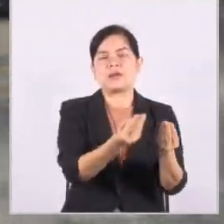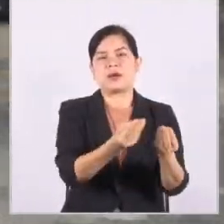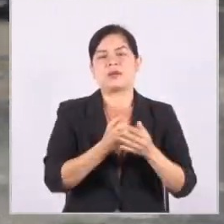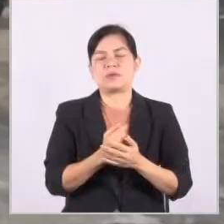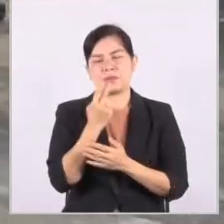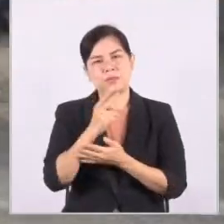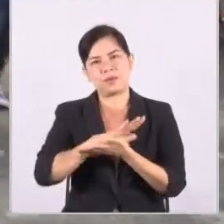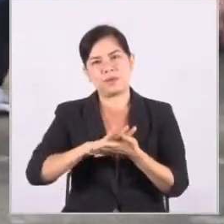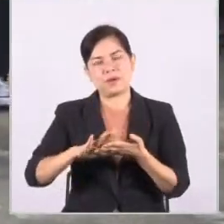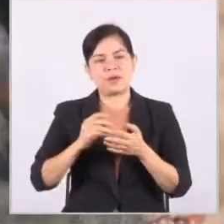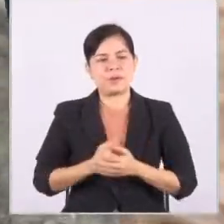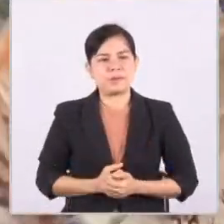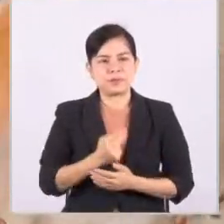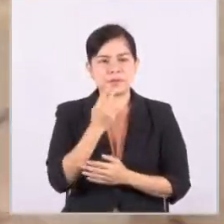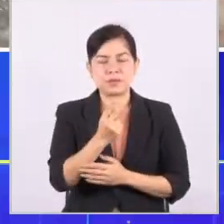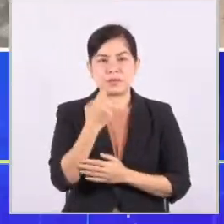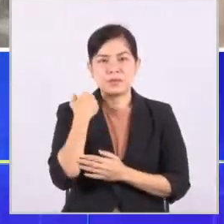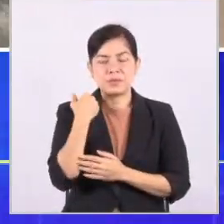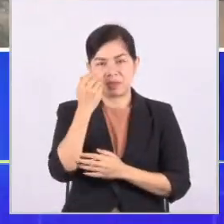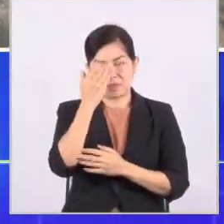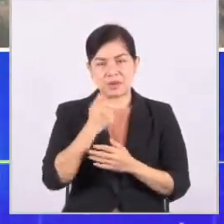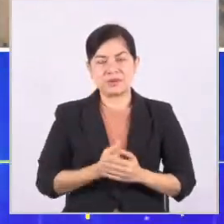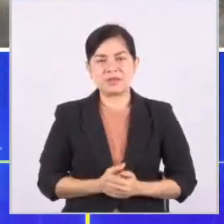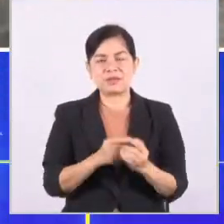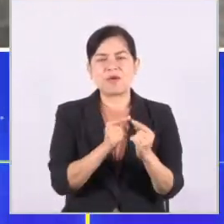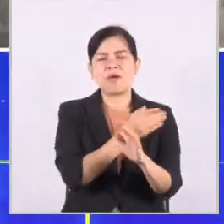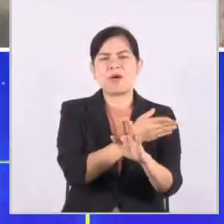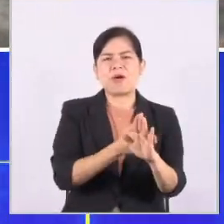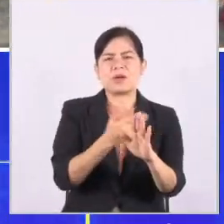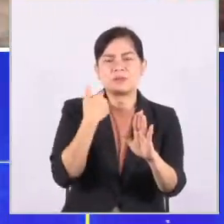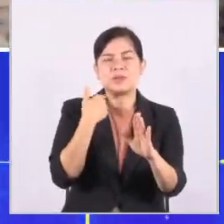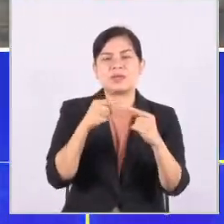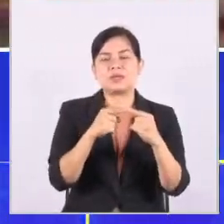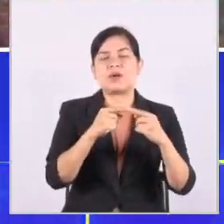ให้คิดถึงบรรยากาศแม้ว่าจะช่วงโควิดแต่เราก็อยู่กับโ